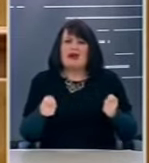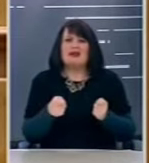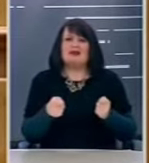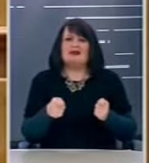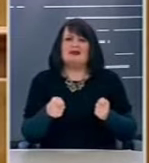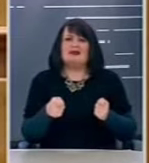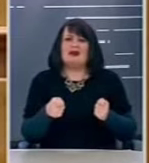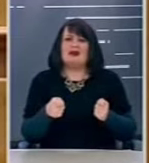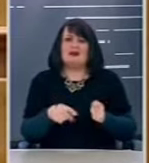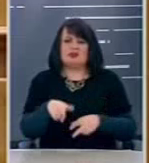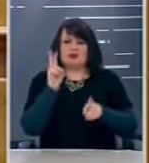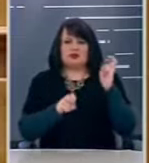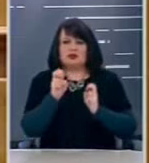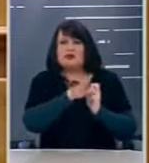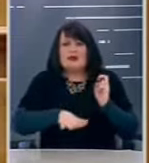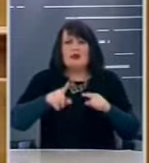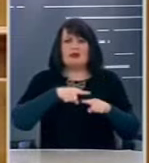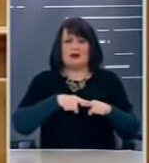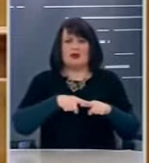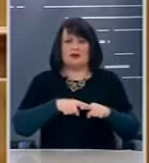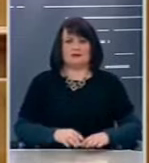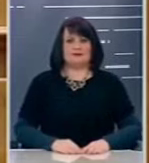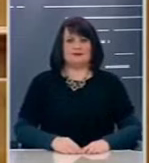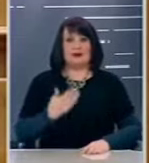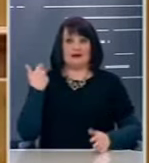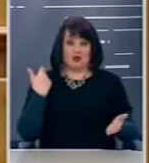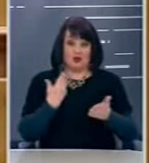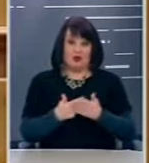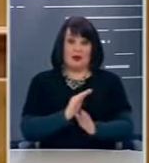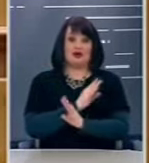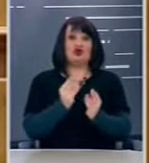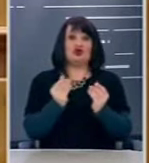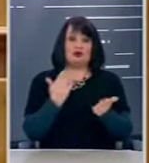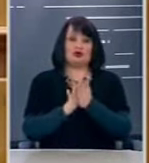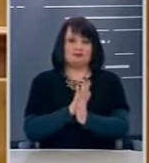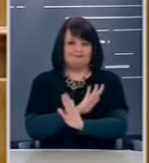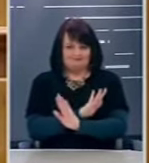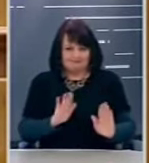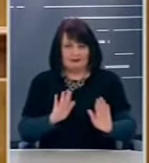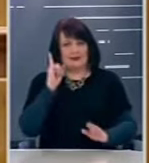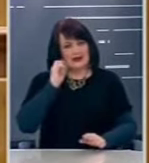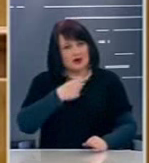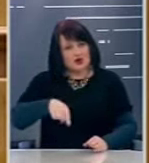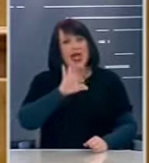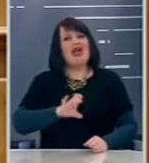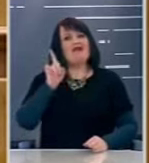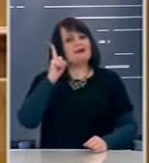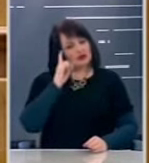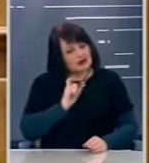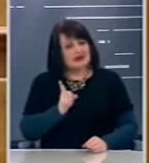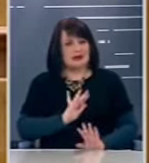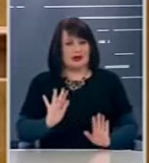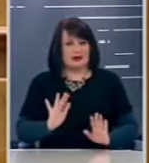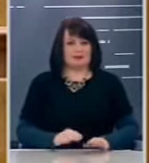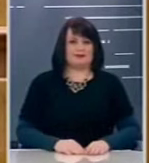της κοινωνικής πλειοψηφίας. Αυτή λοιπόν η εποχή έχει τελειώσει και νομίζω ότι το γνωρίζουν πια όλοι και στο εξωτερικό.